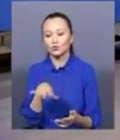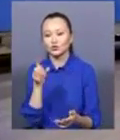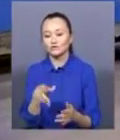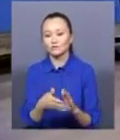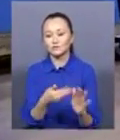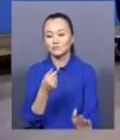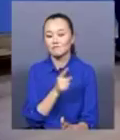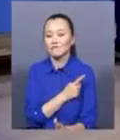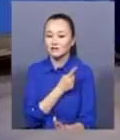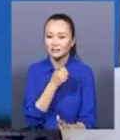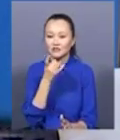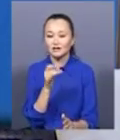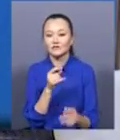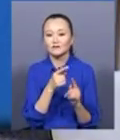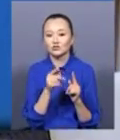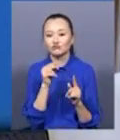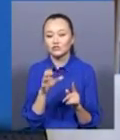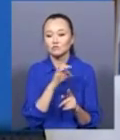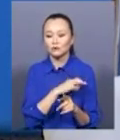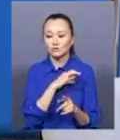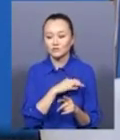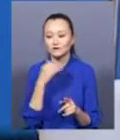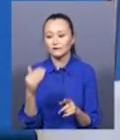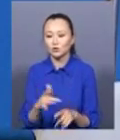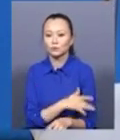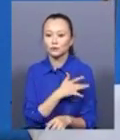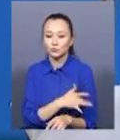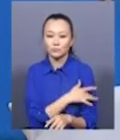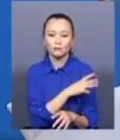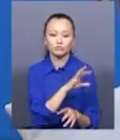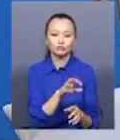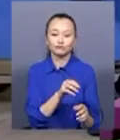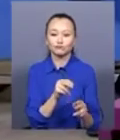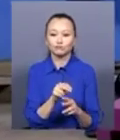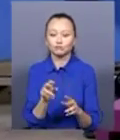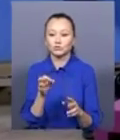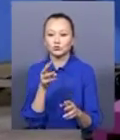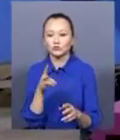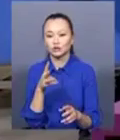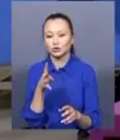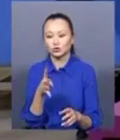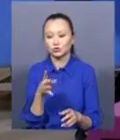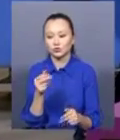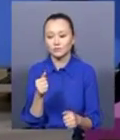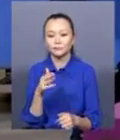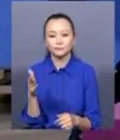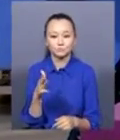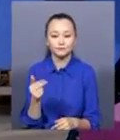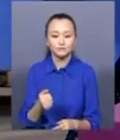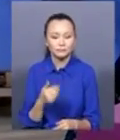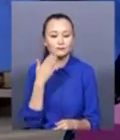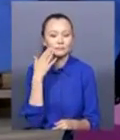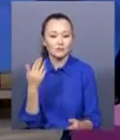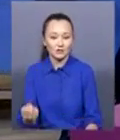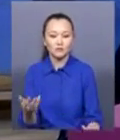вызвать мастера и в течение часа пользоваться его услугами примерно в диапазоне от 3 до 4 тысяч. Примерно, да. Ну,